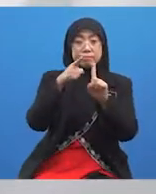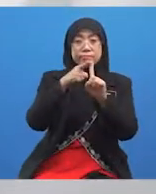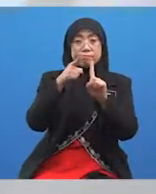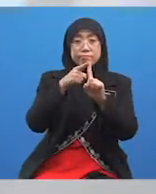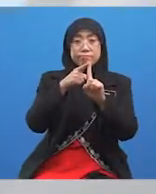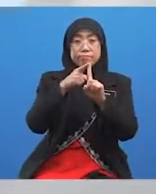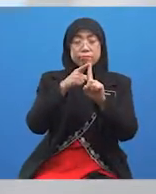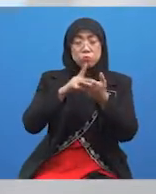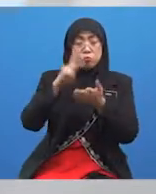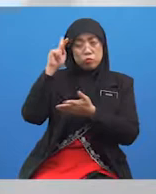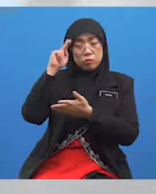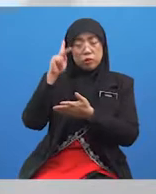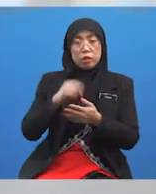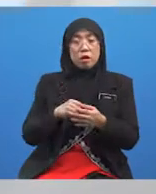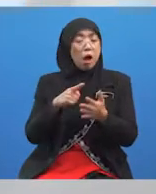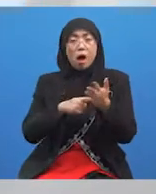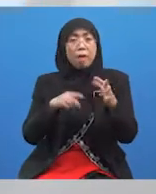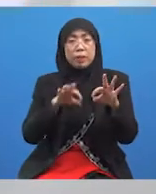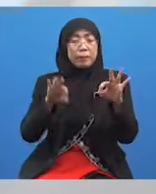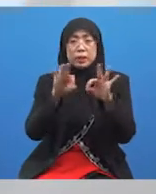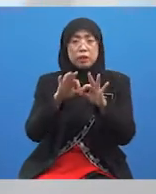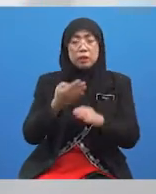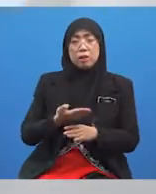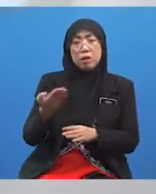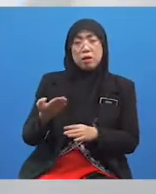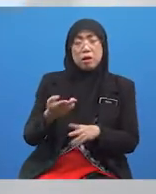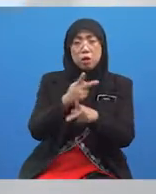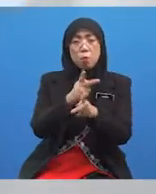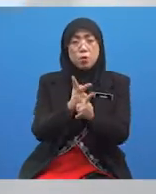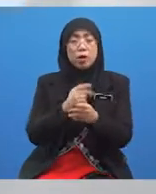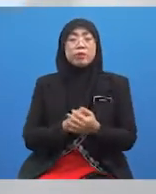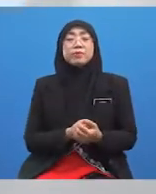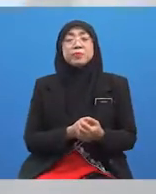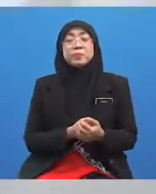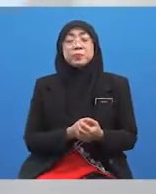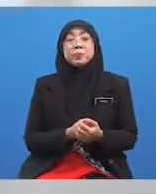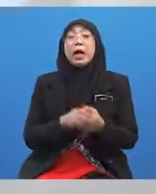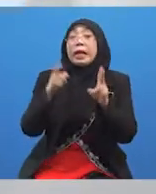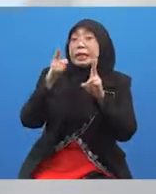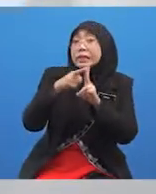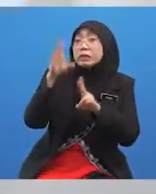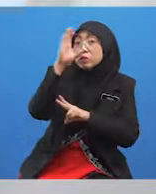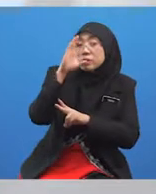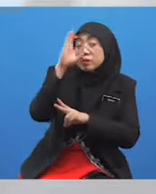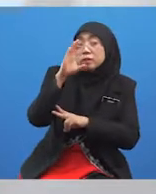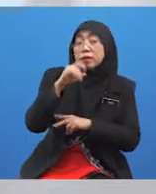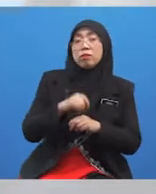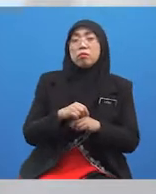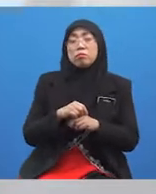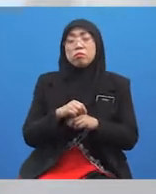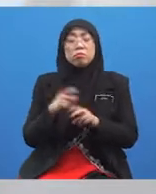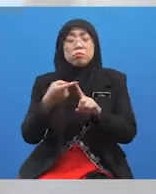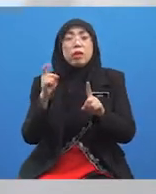pasti keperluan. Sedar keperluan produk. Yang kedua, mencari maklumat, media masa